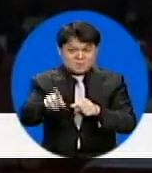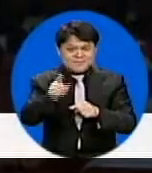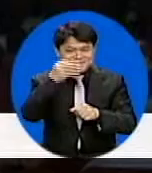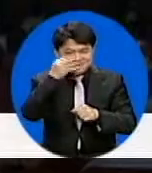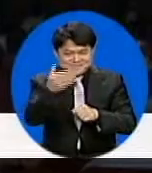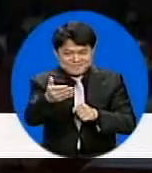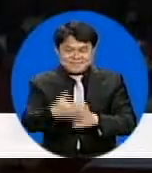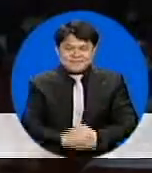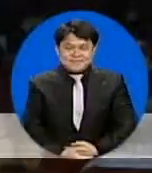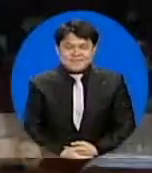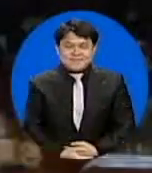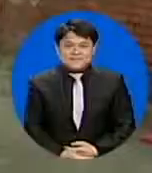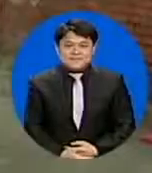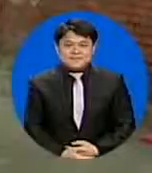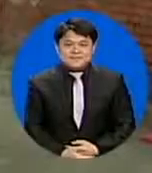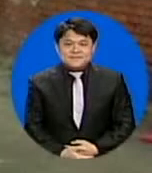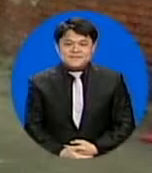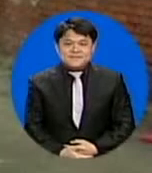경기도청 최지영 기자입니다.